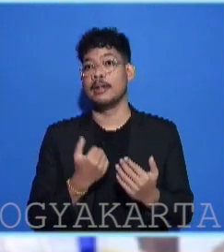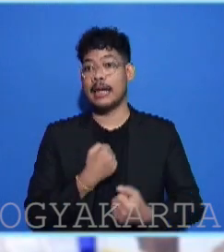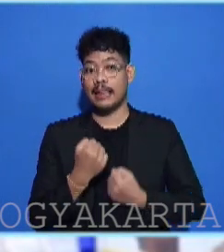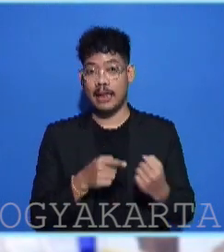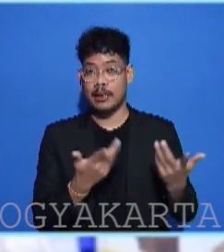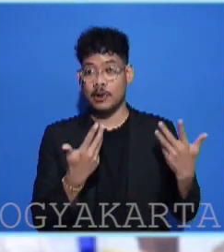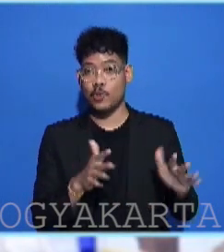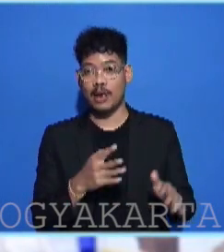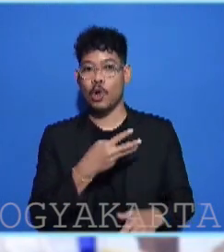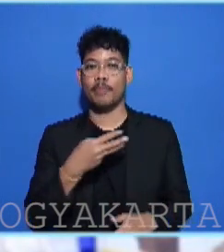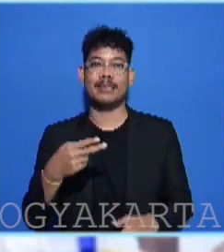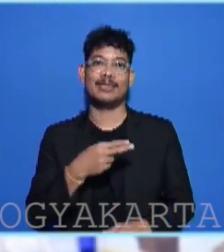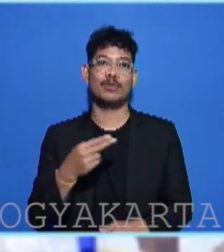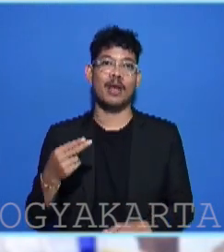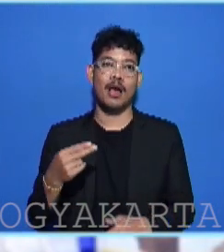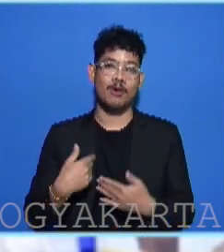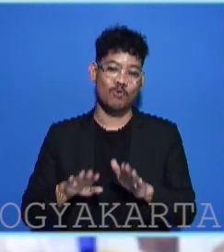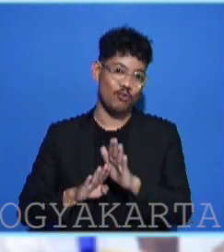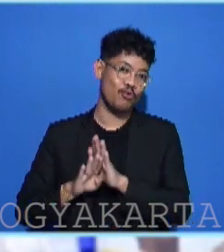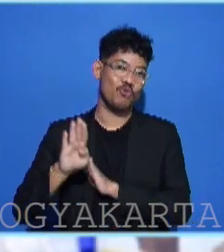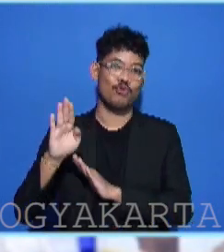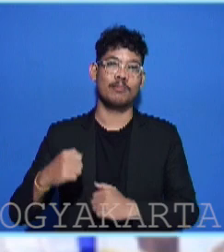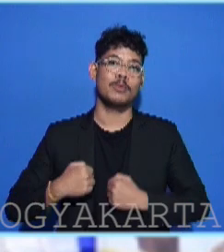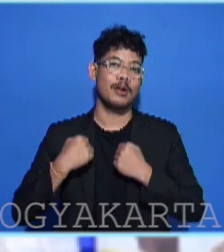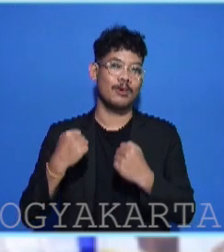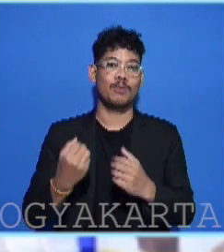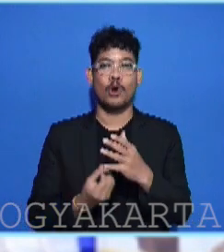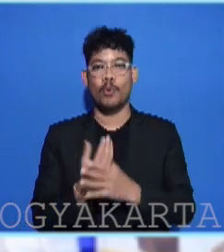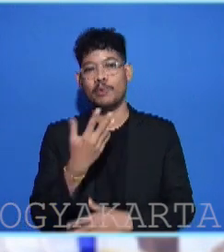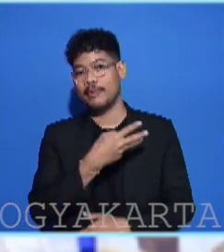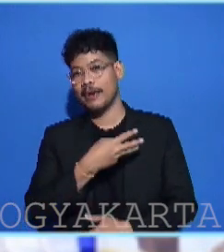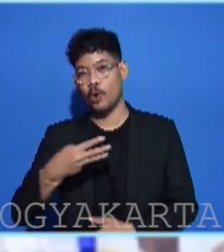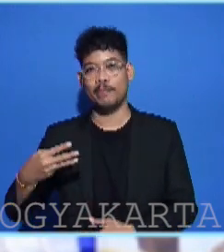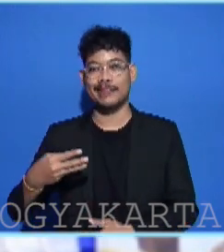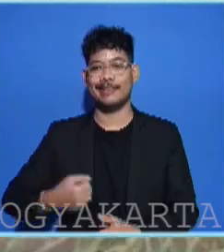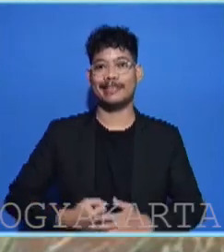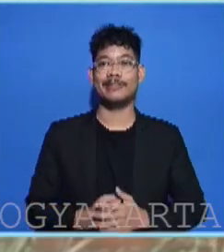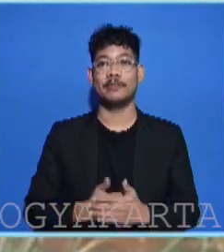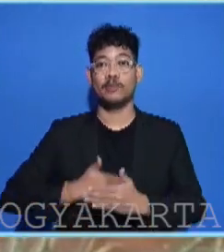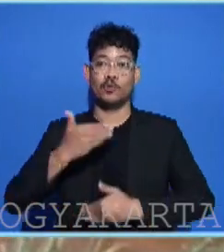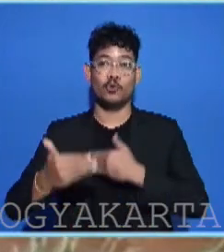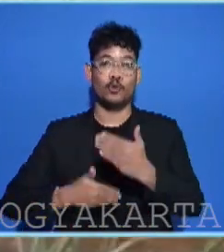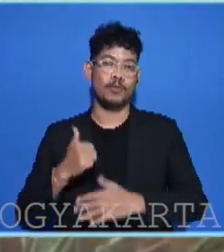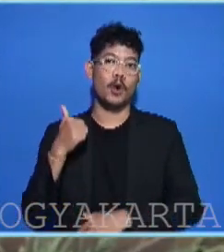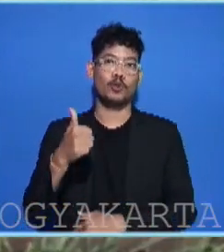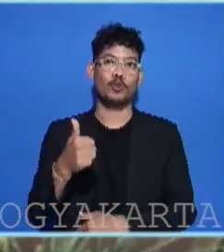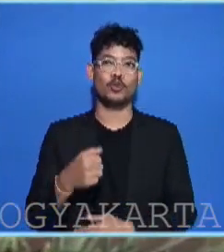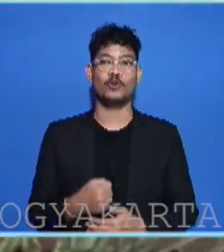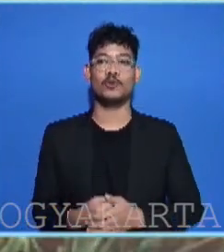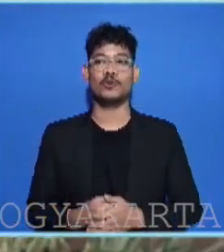ekonomi Indonesia semakin kuat, pertumbuhan perekonomian juga semakin bagus. Hingga bulan